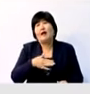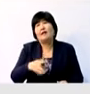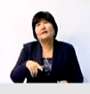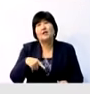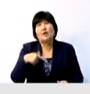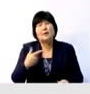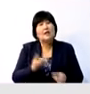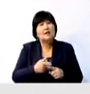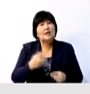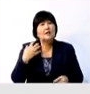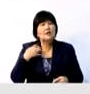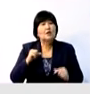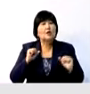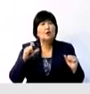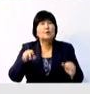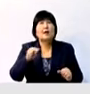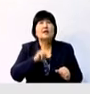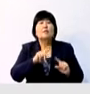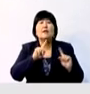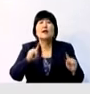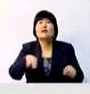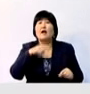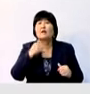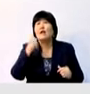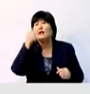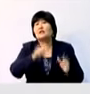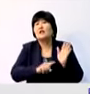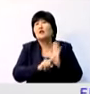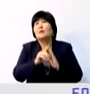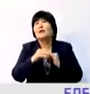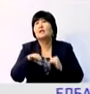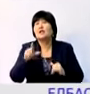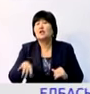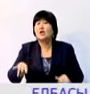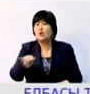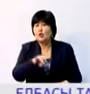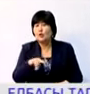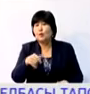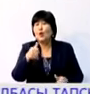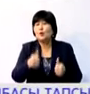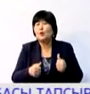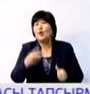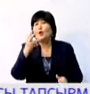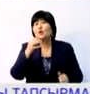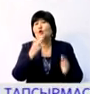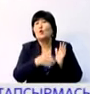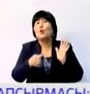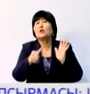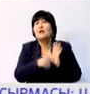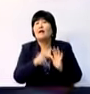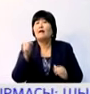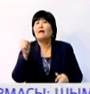білдірді. Және сыр спортшыларының еңбегін айрықша атап өтті. Жыл басынан бері жерлестеріміз республикалық додалардан 396